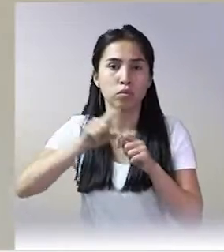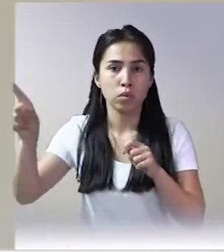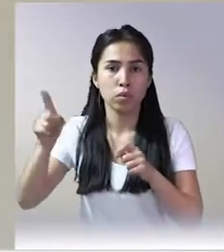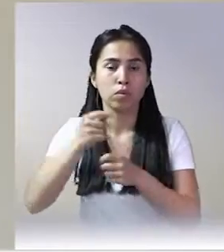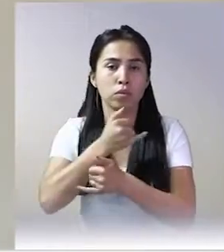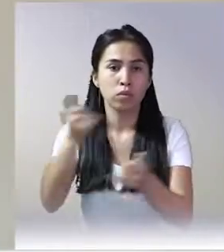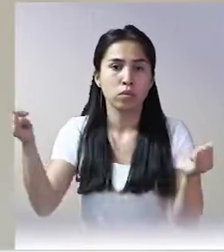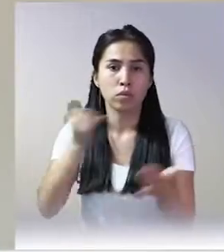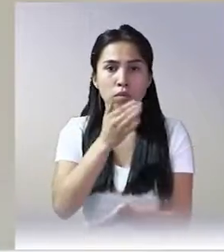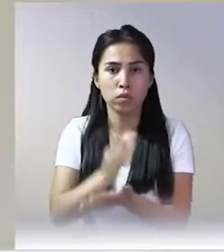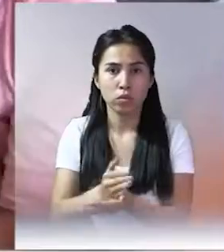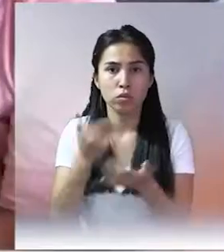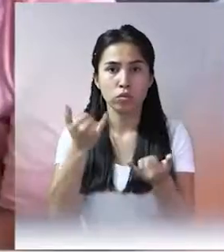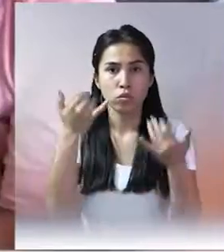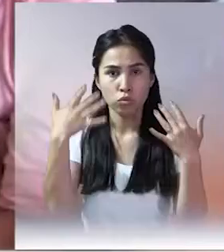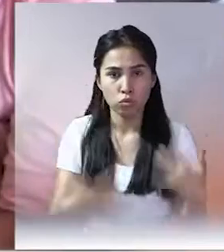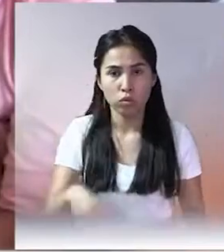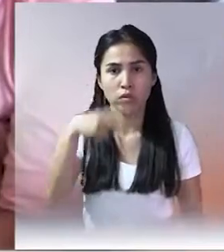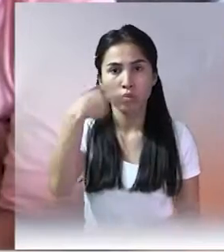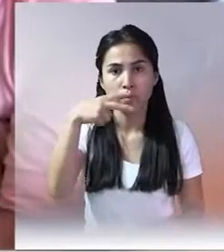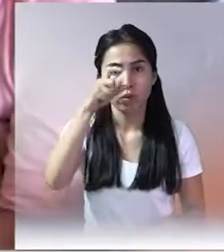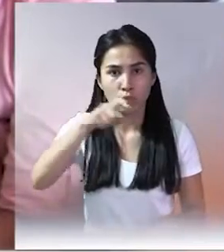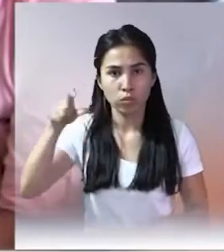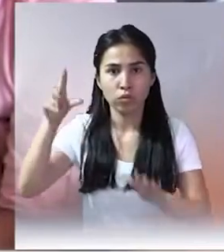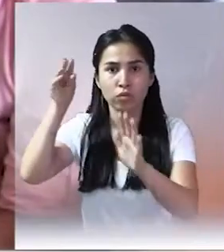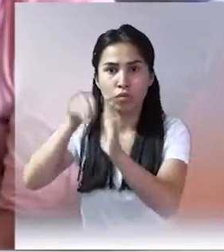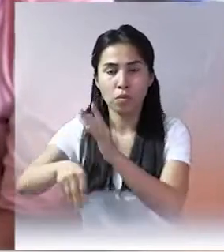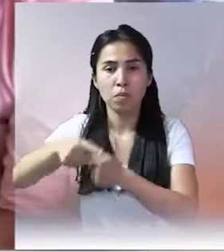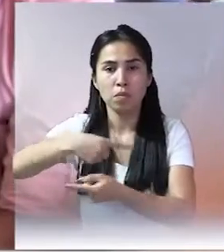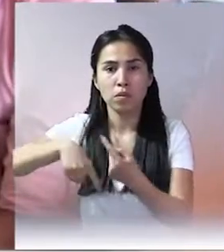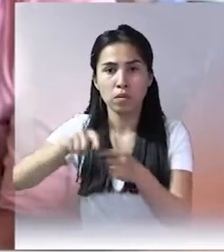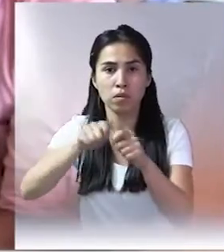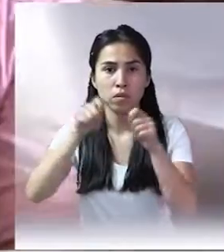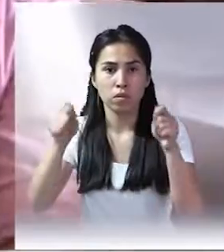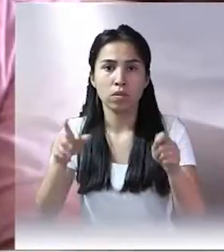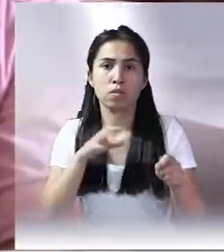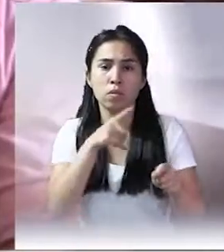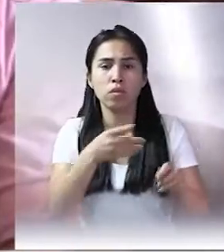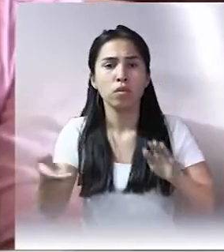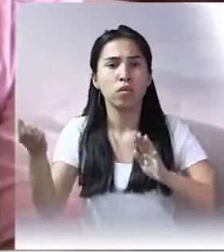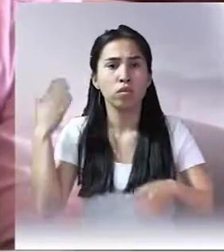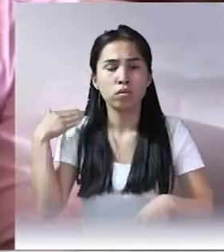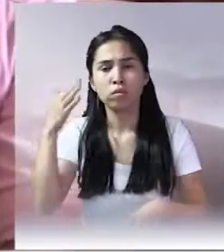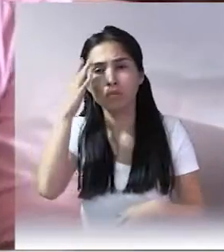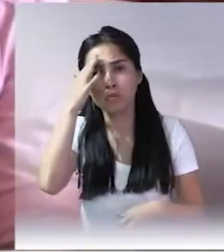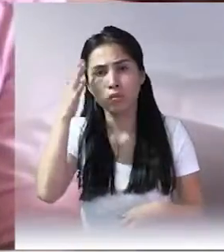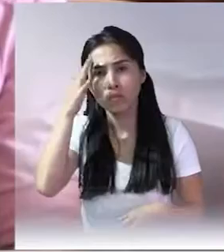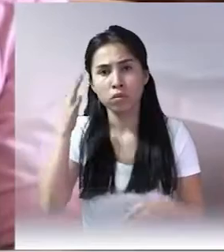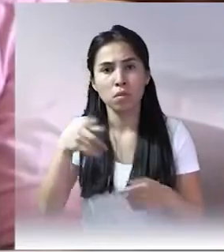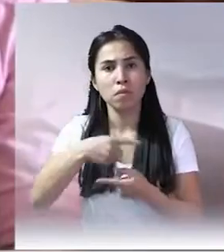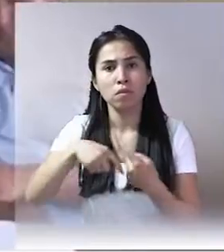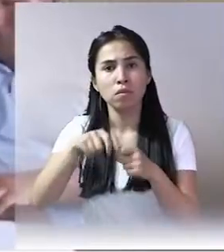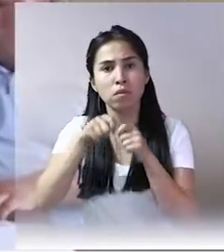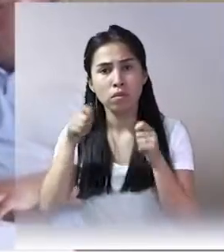азамат кәсіпкерліктің қыр-сырын меңгеруде. Солардың бірі Инабат Бегманова. Бұрымды жаңа бастама жайлы жақындарынан естігенін айтады. Үй жағдайында